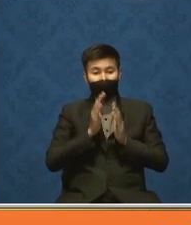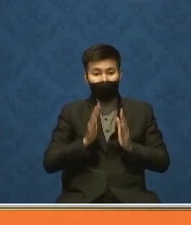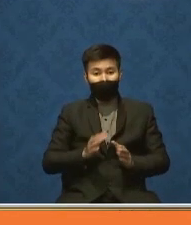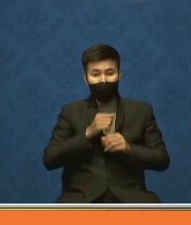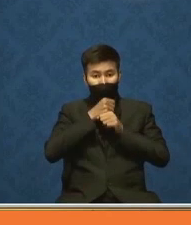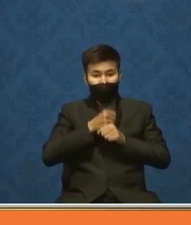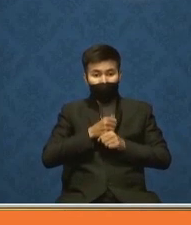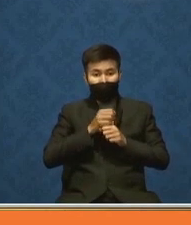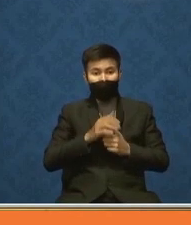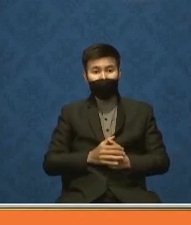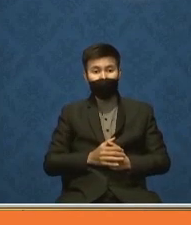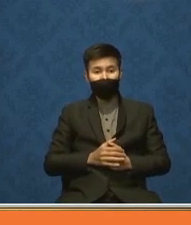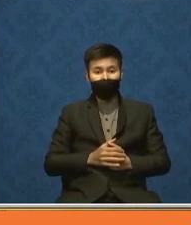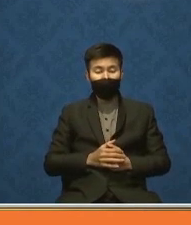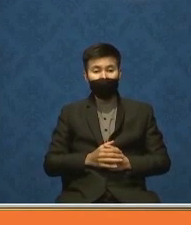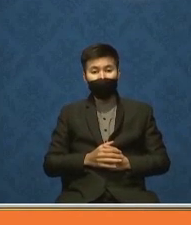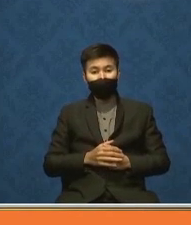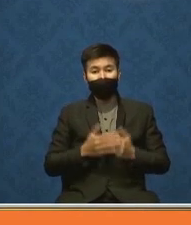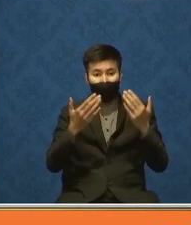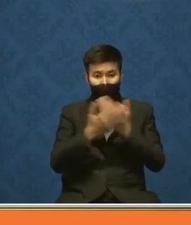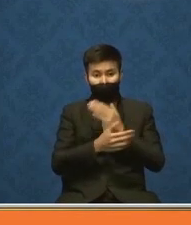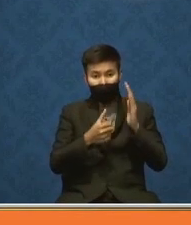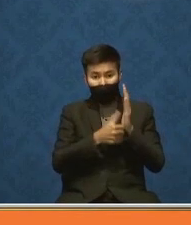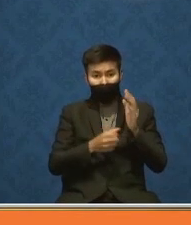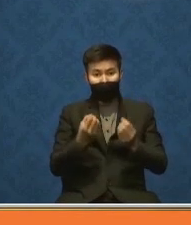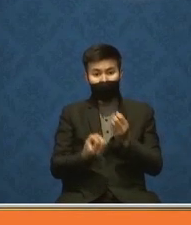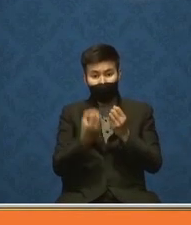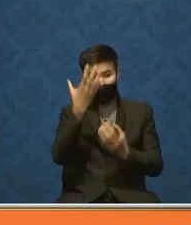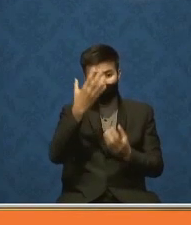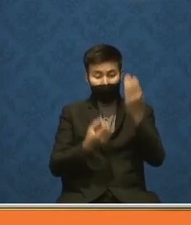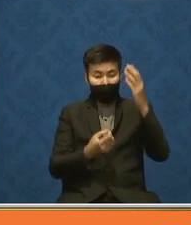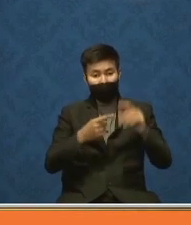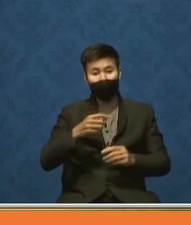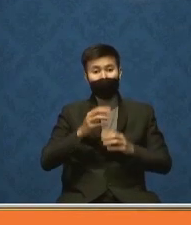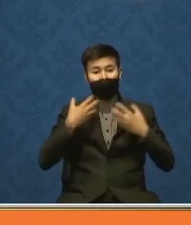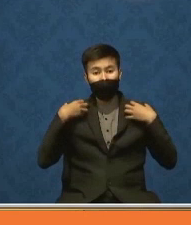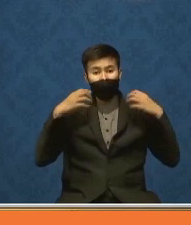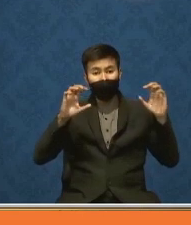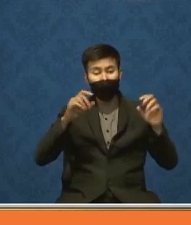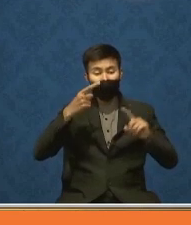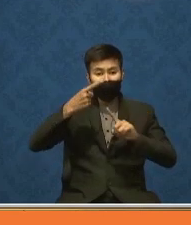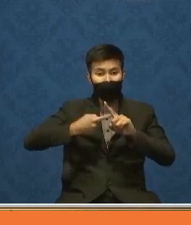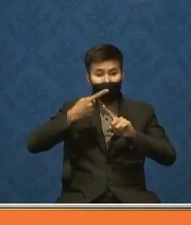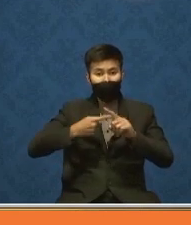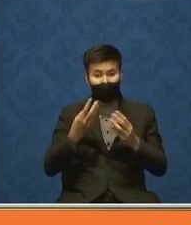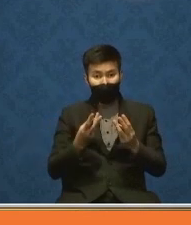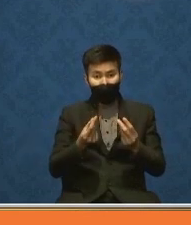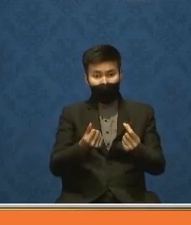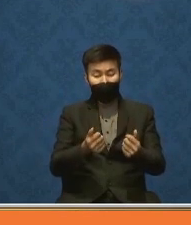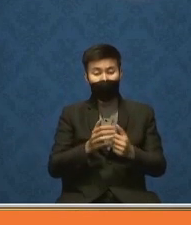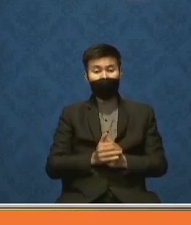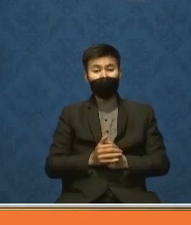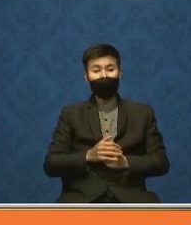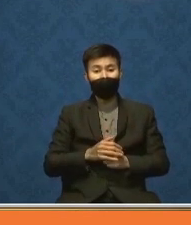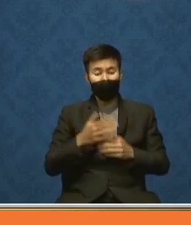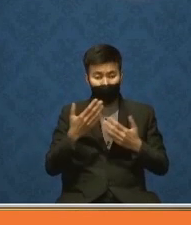ายุและก็การเปลี่ยนหนี้เป็นป่าครับคือให้รัฐบาลเช่าที่ดินบางส่วนของเกษตรกรเนี่ยครับม